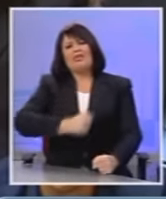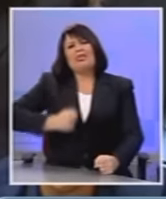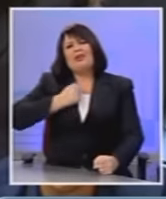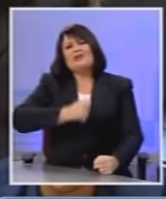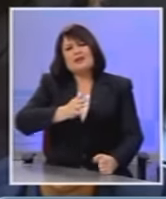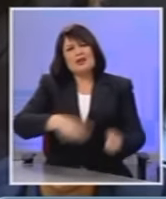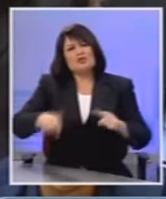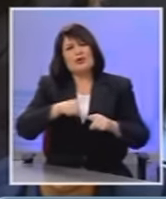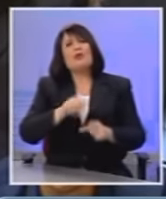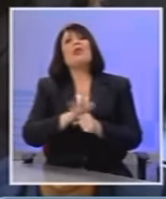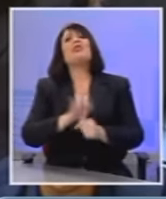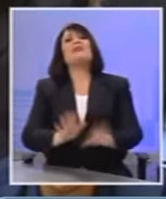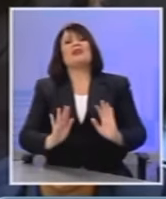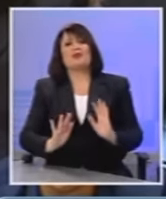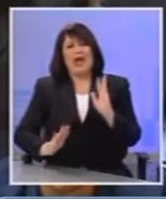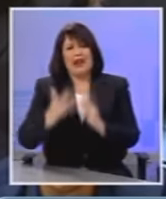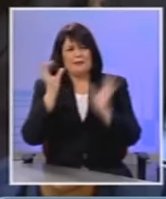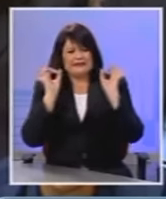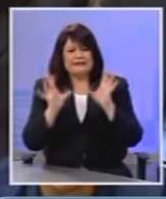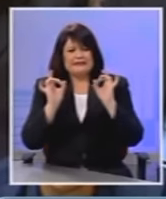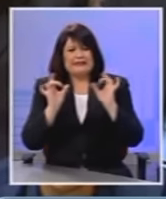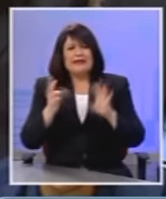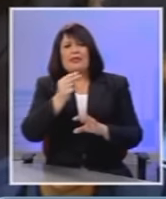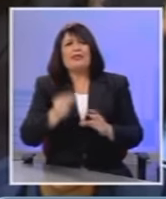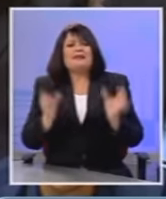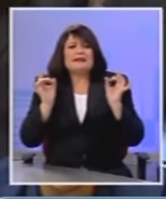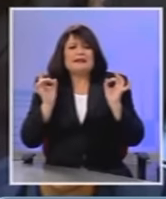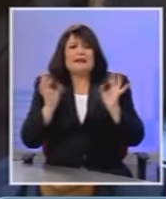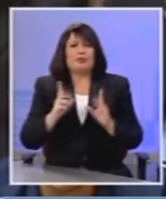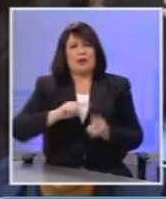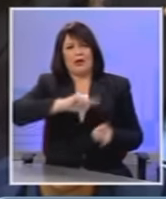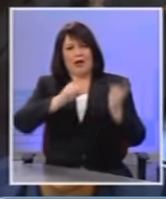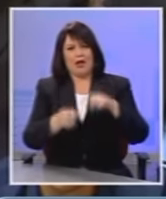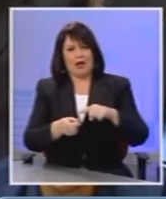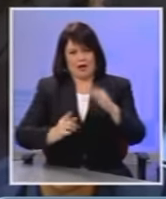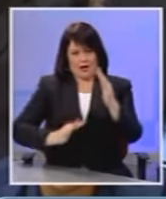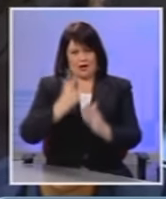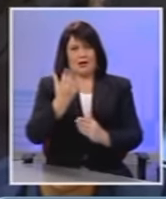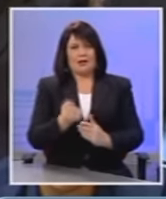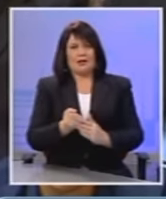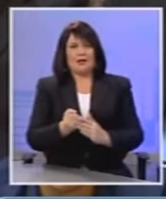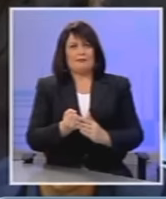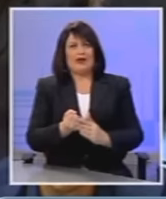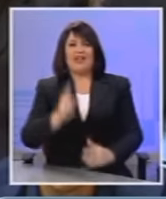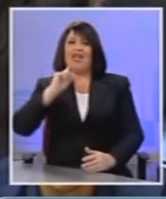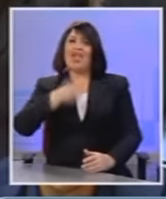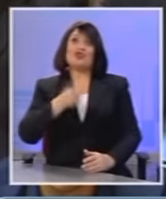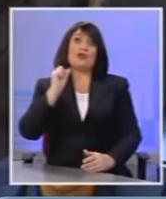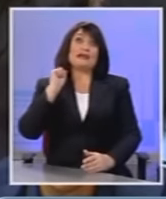λαού. Καμία ανάπτυξη σε κανένα τομέα. Αντίθετα, εκεί που υπάρχει ανάπτυξη, κατ' εντολή των